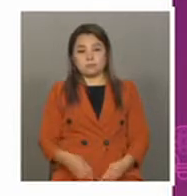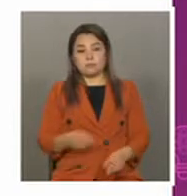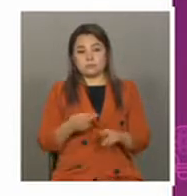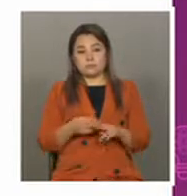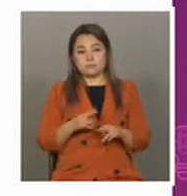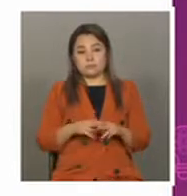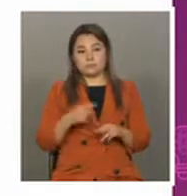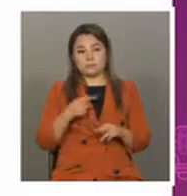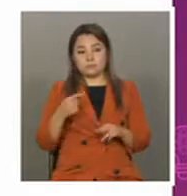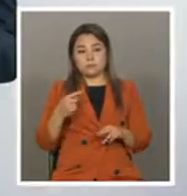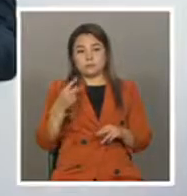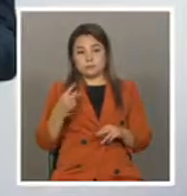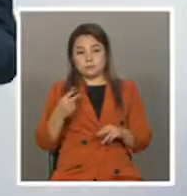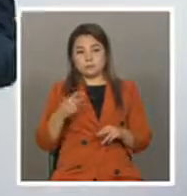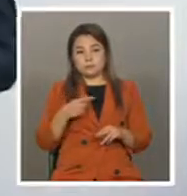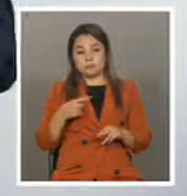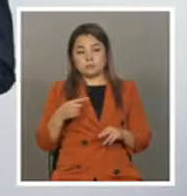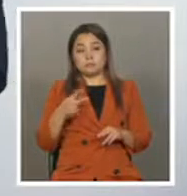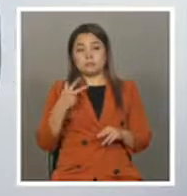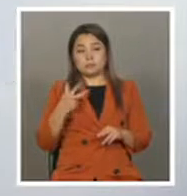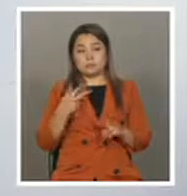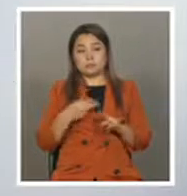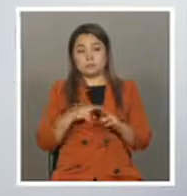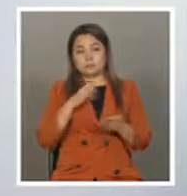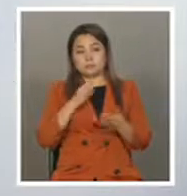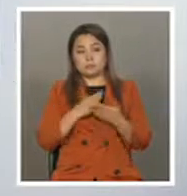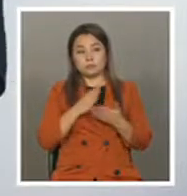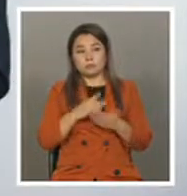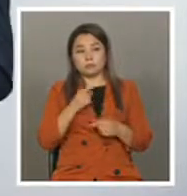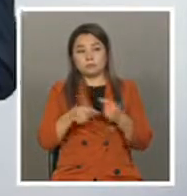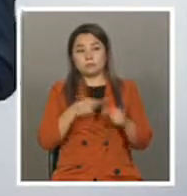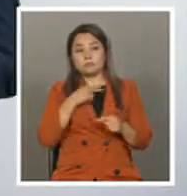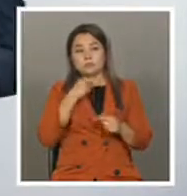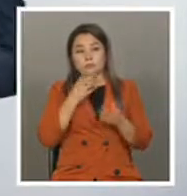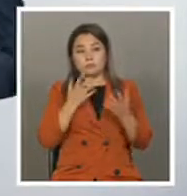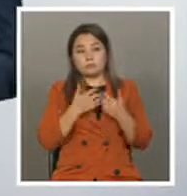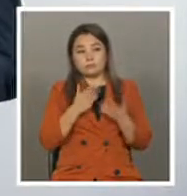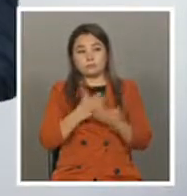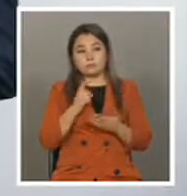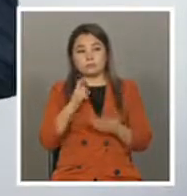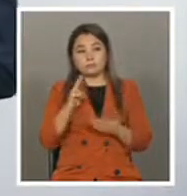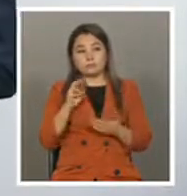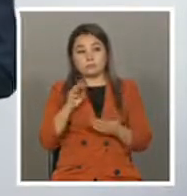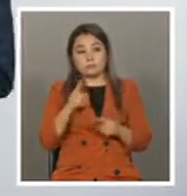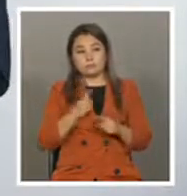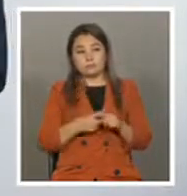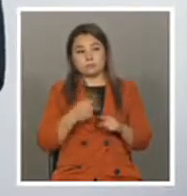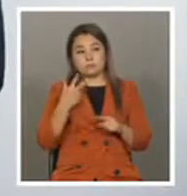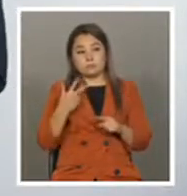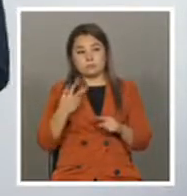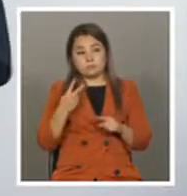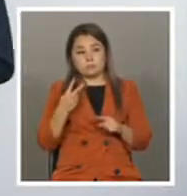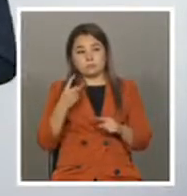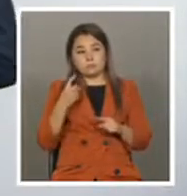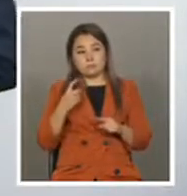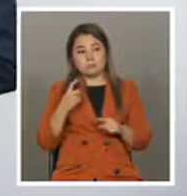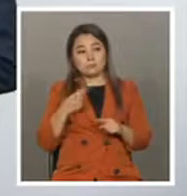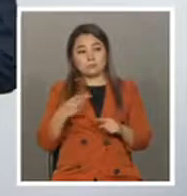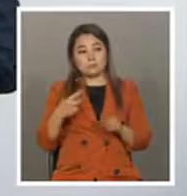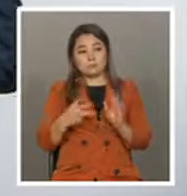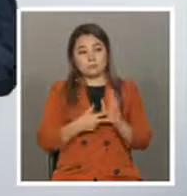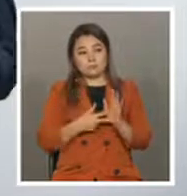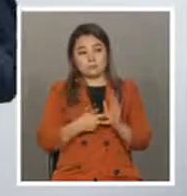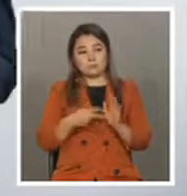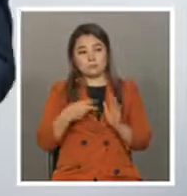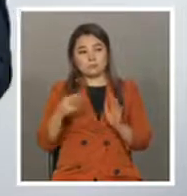Минус 2 және 3. X квадрат қосылған 2x, азайтылған 8, тең 0 теңдеуін шешіңіз. Қосындысы минус 2, көбейтіндісі